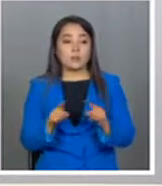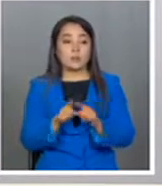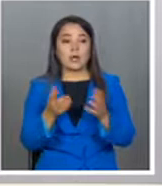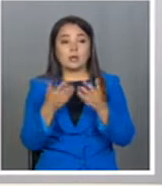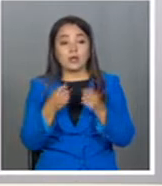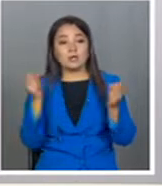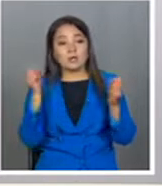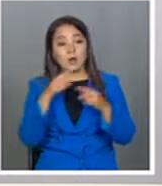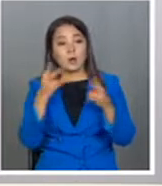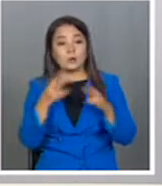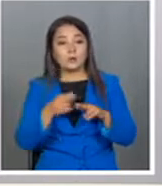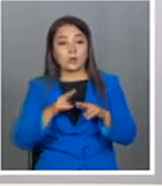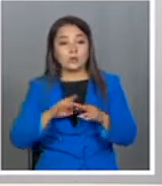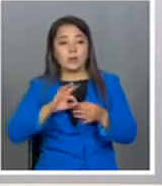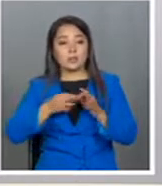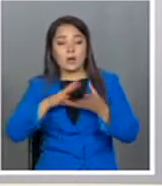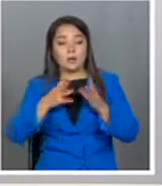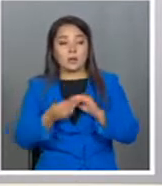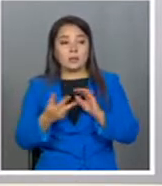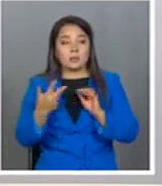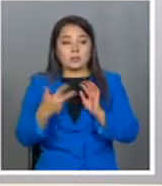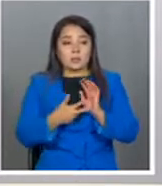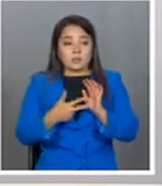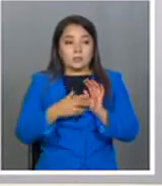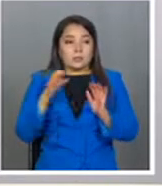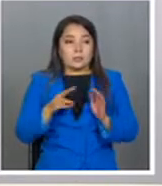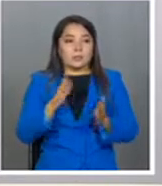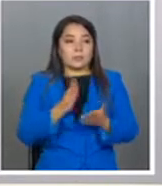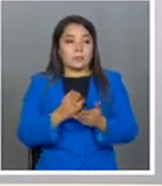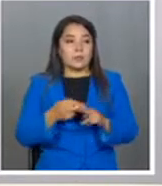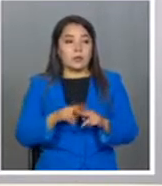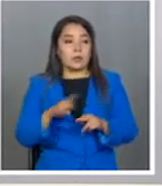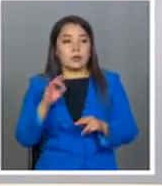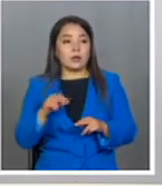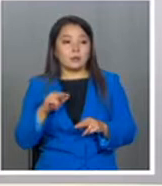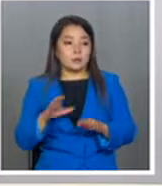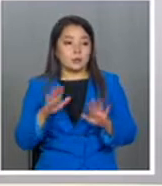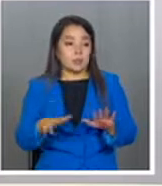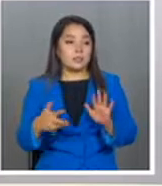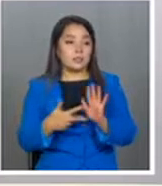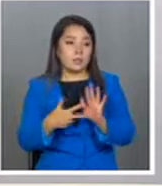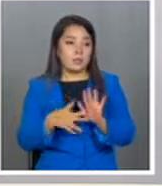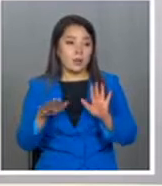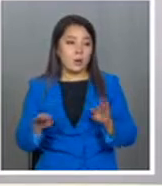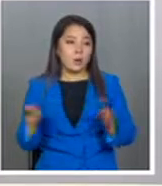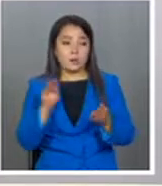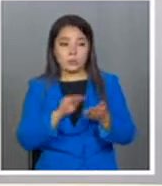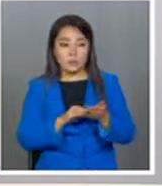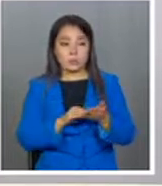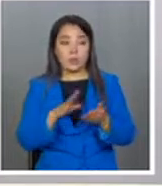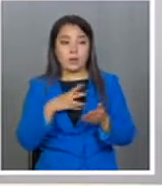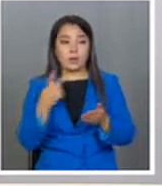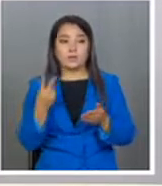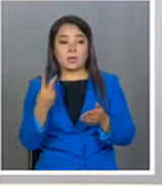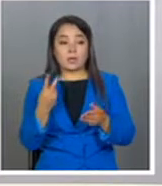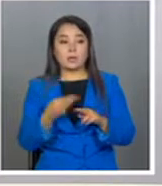керек. Оның радиусы бізде 8 сантиметр. Енді бұл жерде радиустың орнына 8-ді қоямыз. Сонда екінші дөңгелектің ауданы,